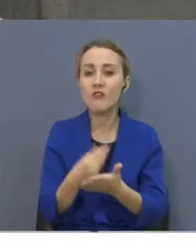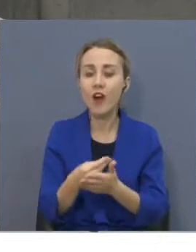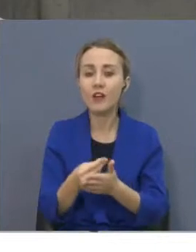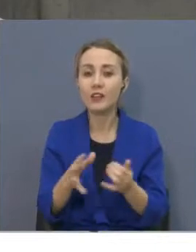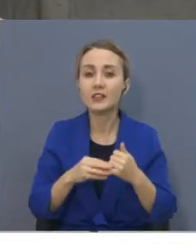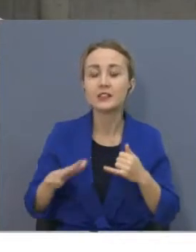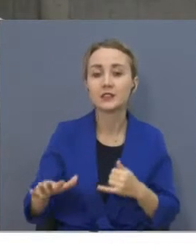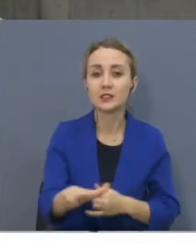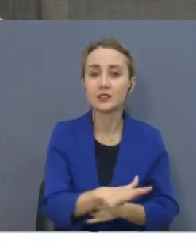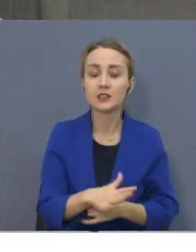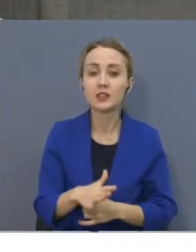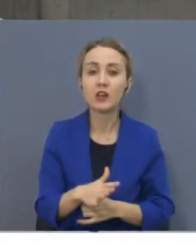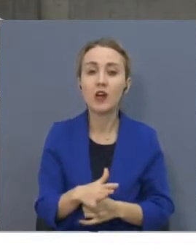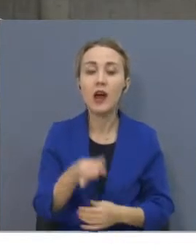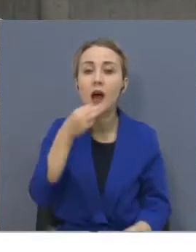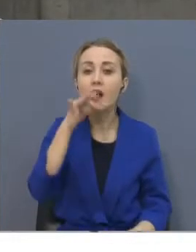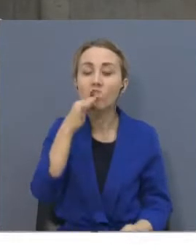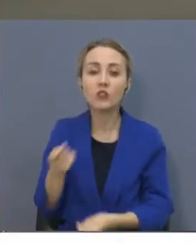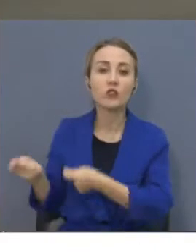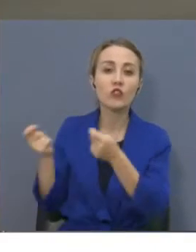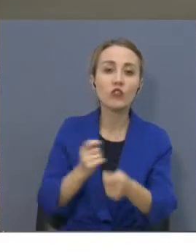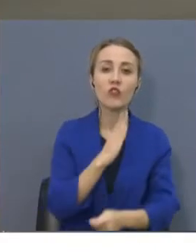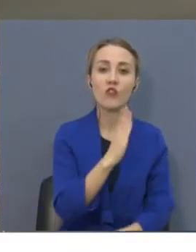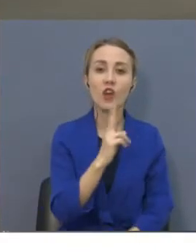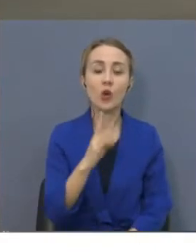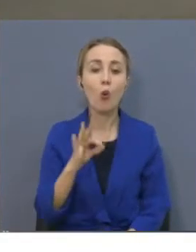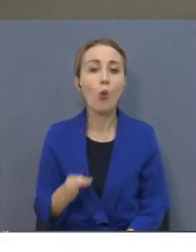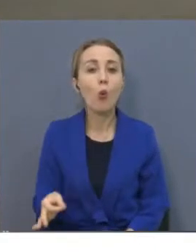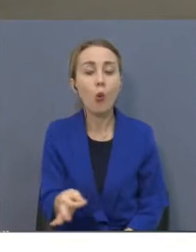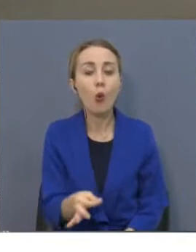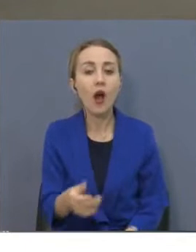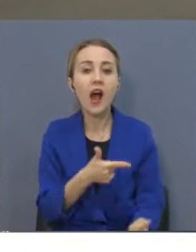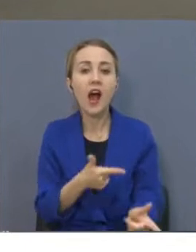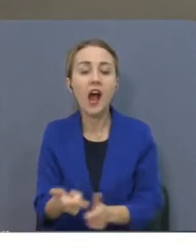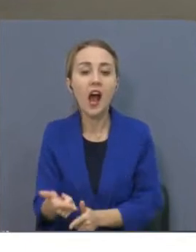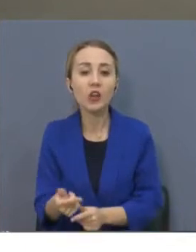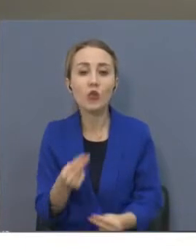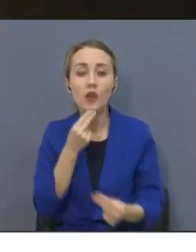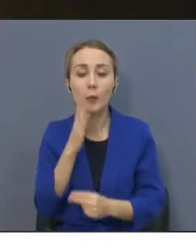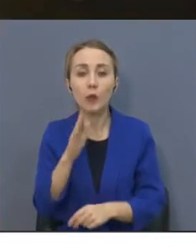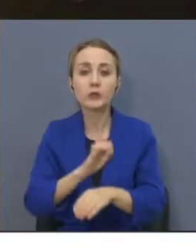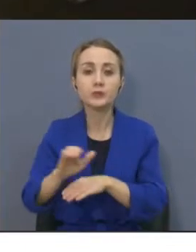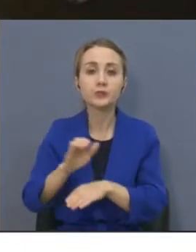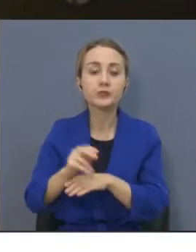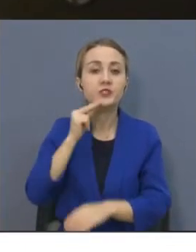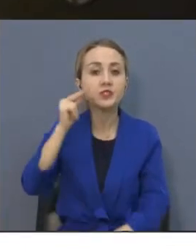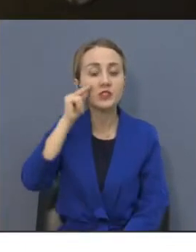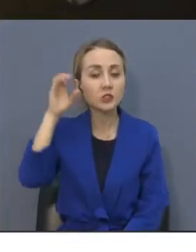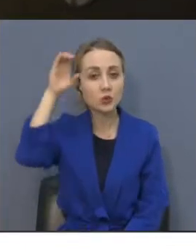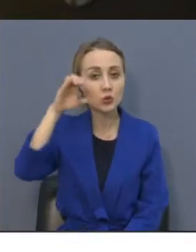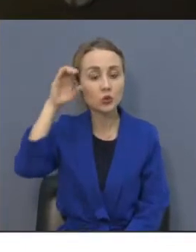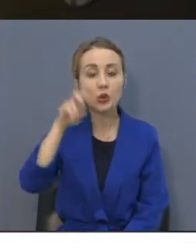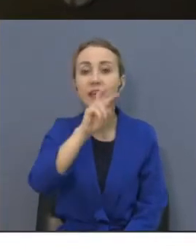часть подсолнечников возится из Восточно-Казахстанской области. Готовая продукция будет экспортироваться в Китай, Узбекистан, Киргизию